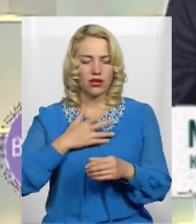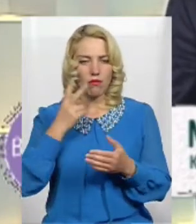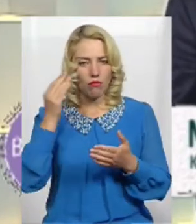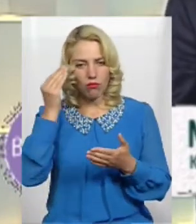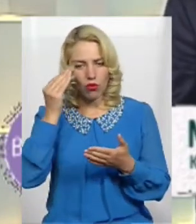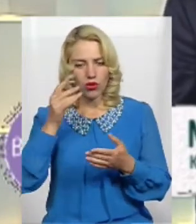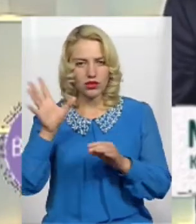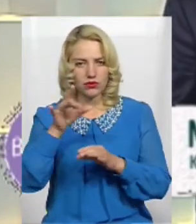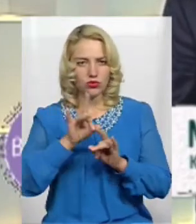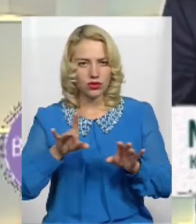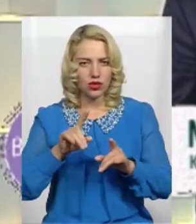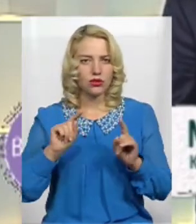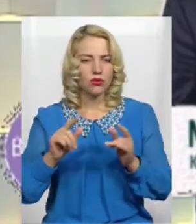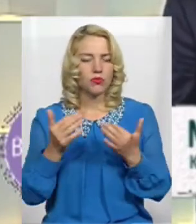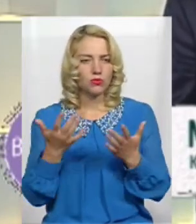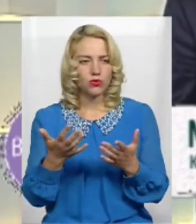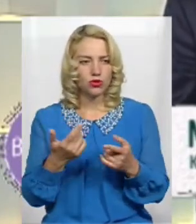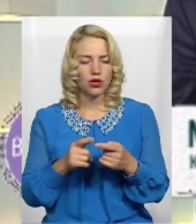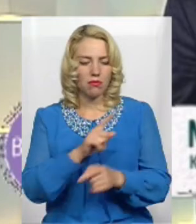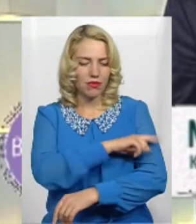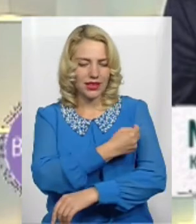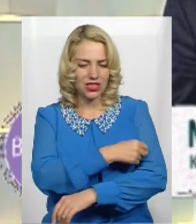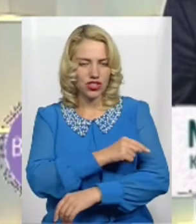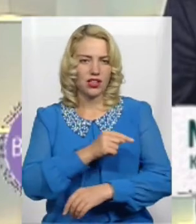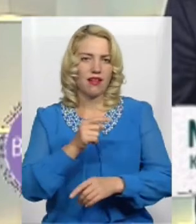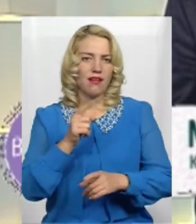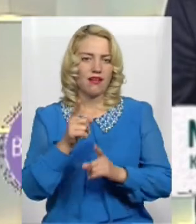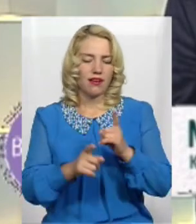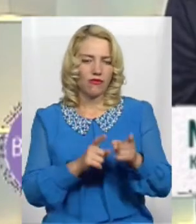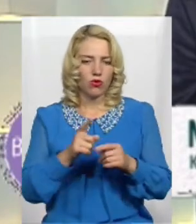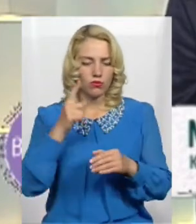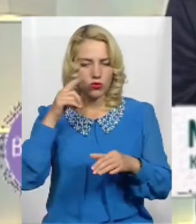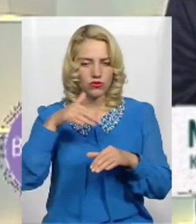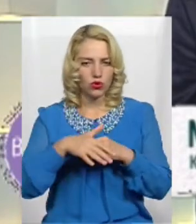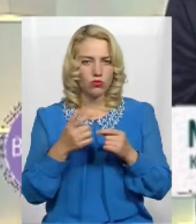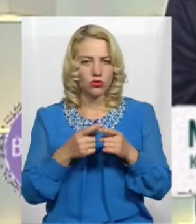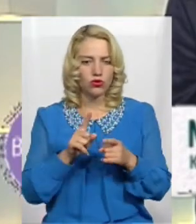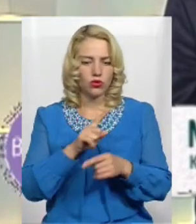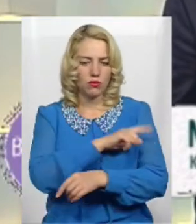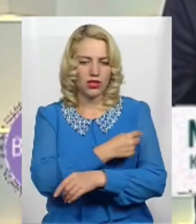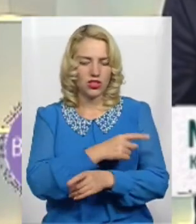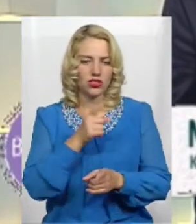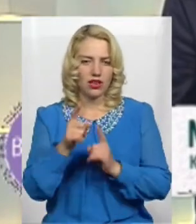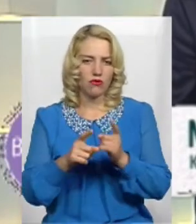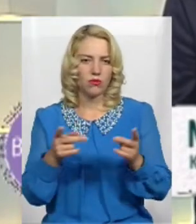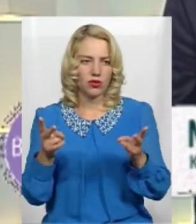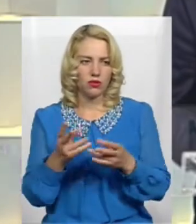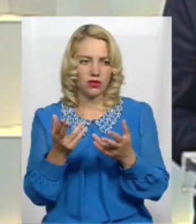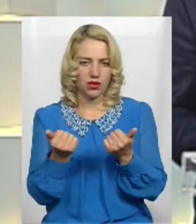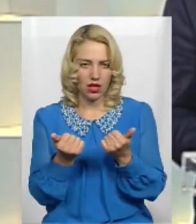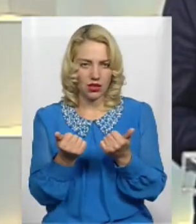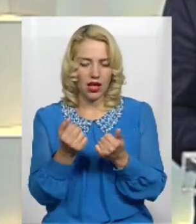озвучую, тому що якщо медична реформа, усвідомлення того, що медична реформа необхідна, я